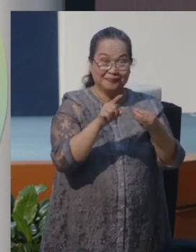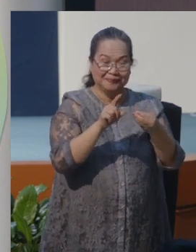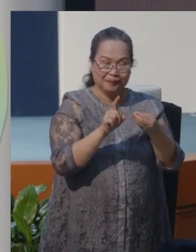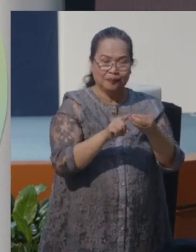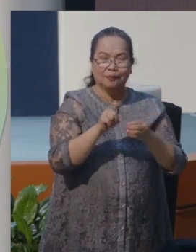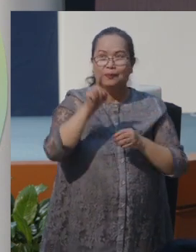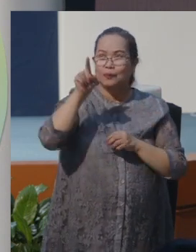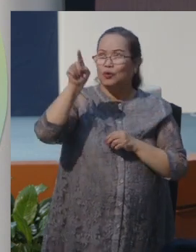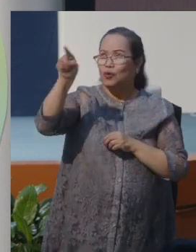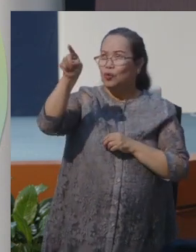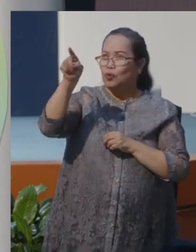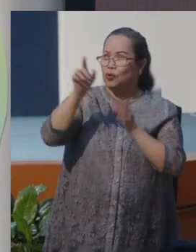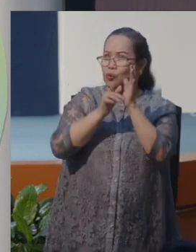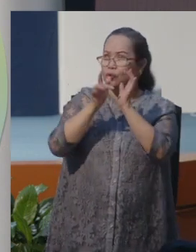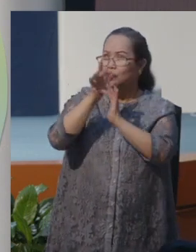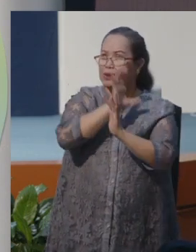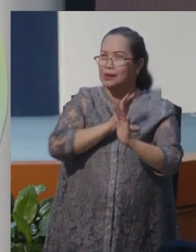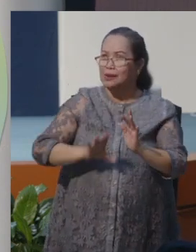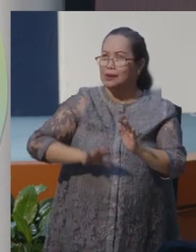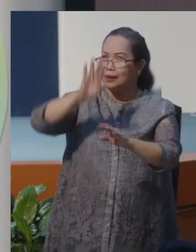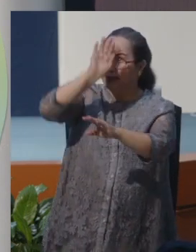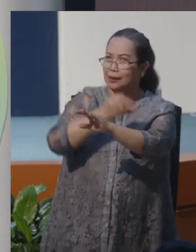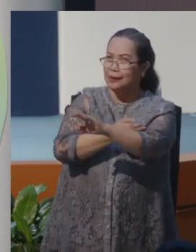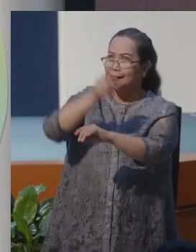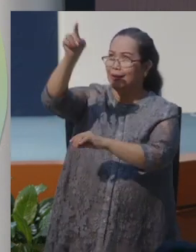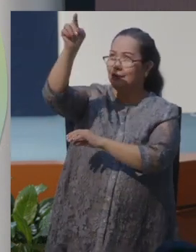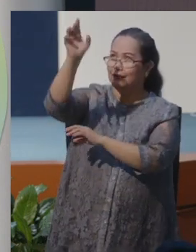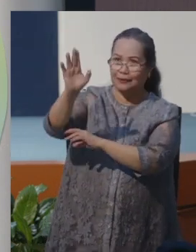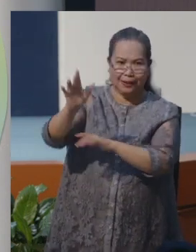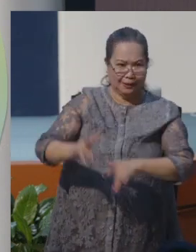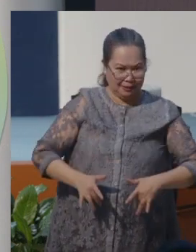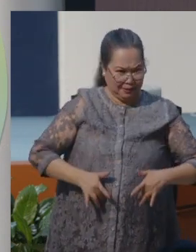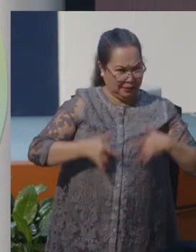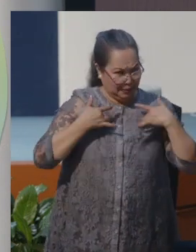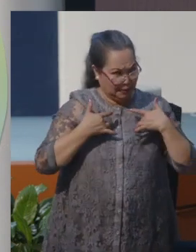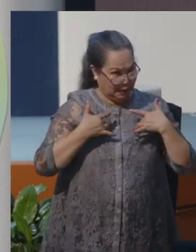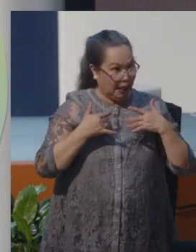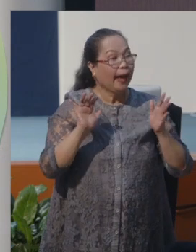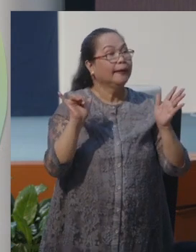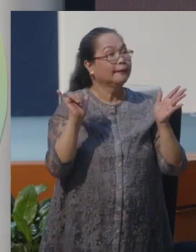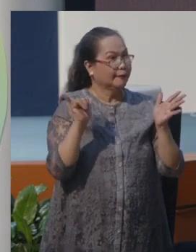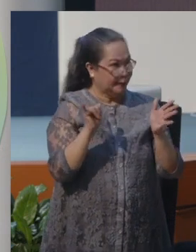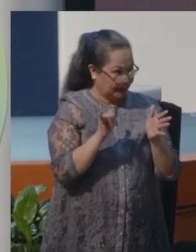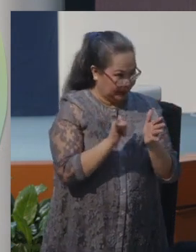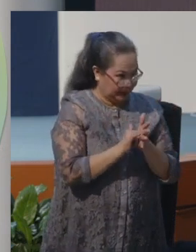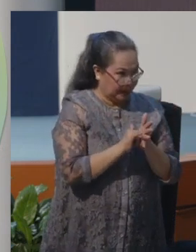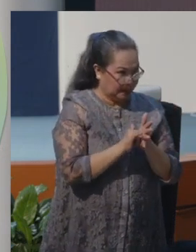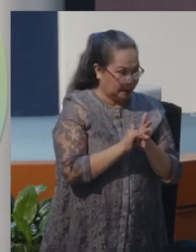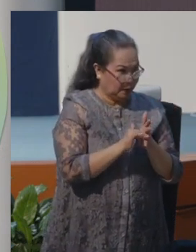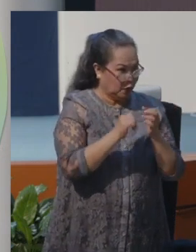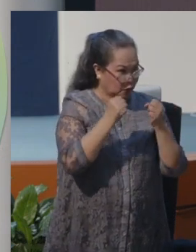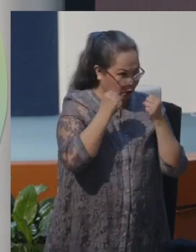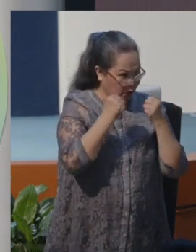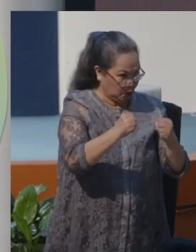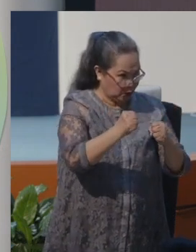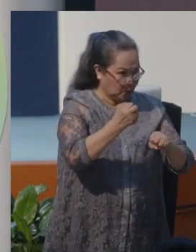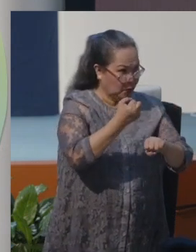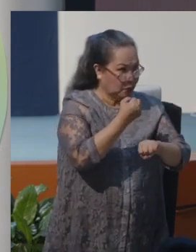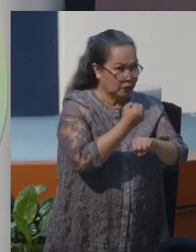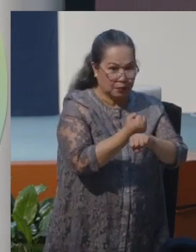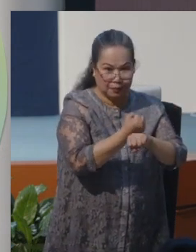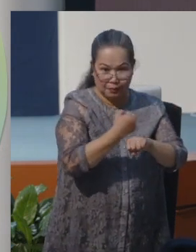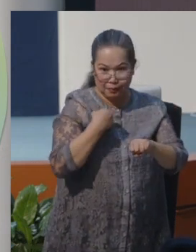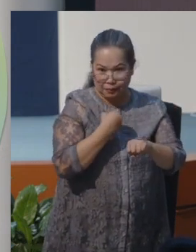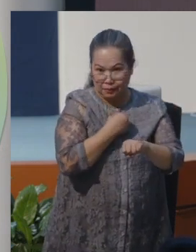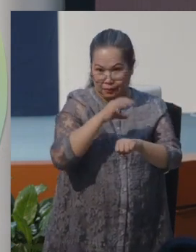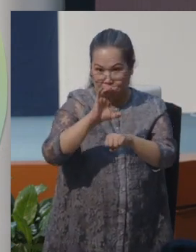"You are the Christ, the Son of the living God." At yun ang haliging bato ng ating iglesia.